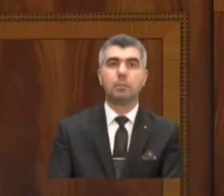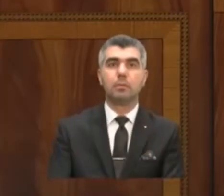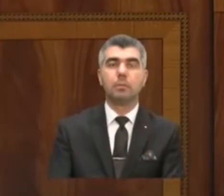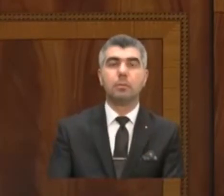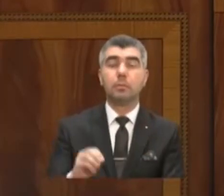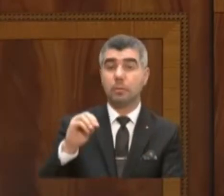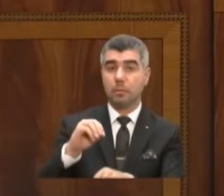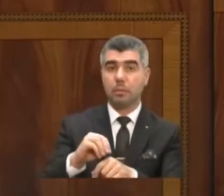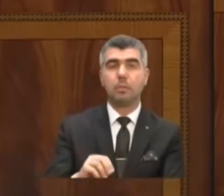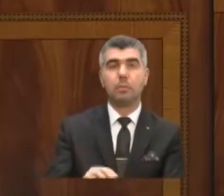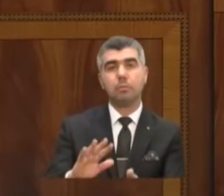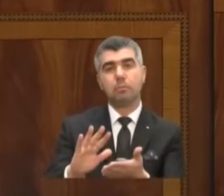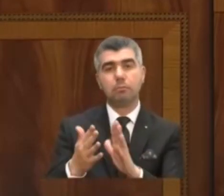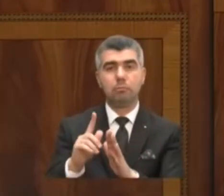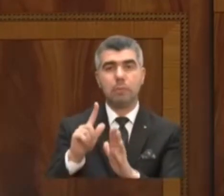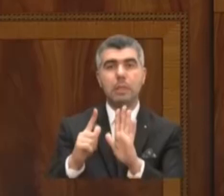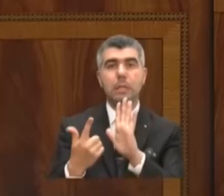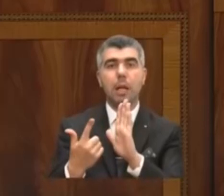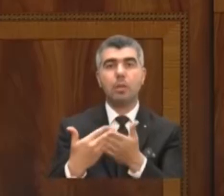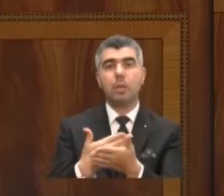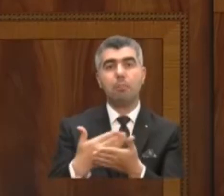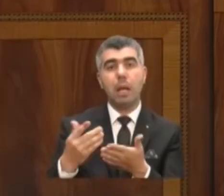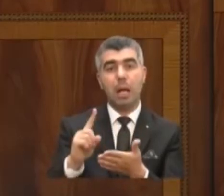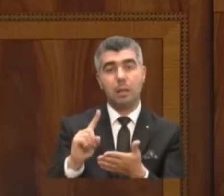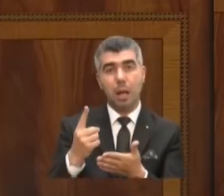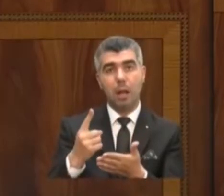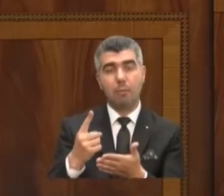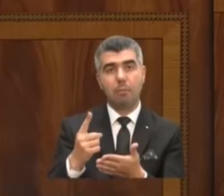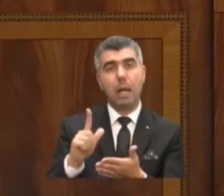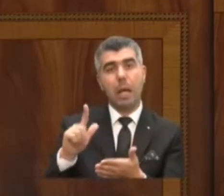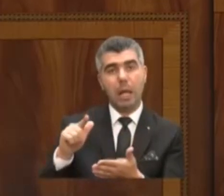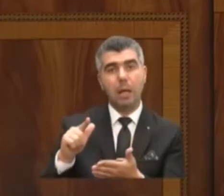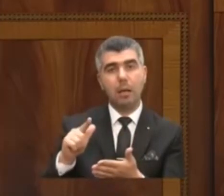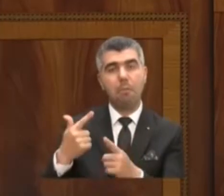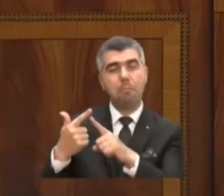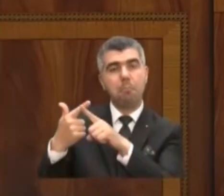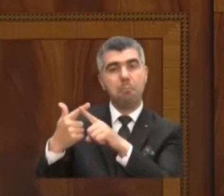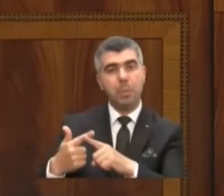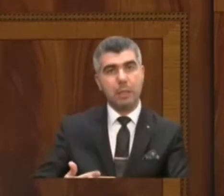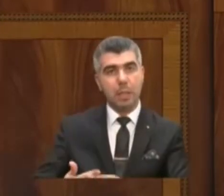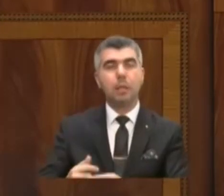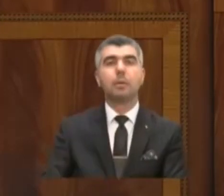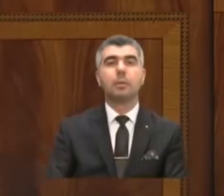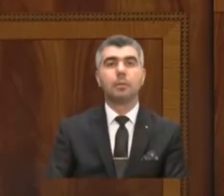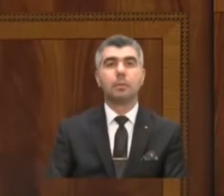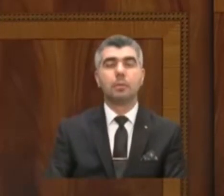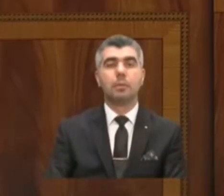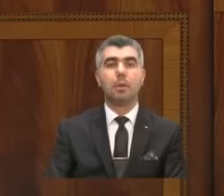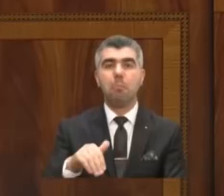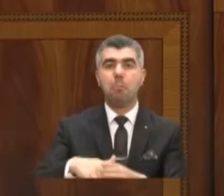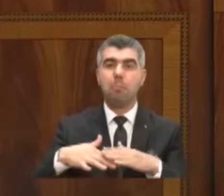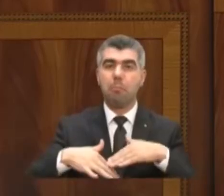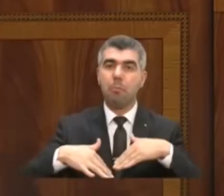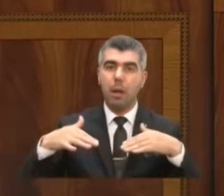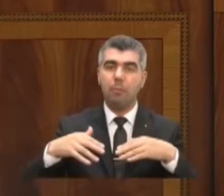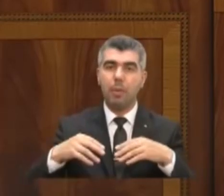وكانت تقريبا 17 مليار ديال الدرهم اللي كاينه في البيدجي اللي داز في البرلمان عندكم هنا